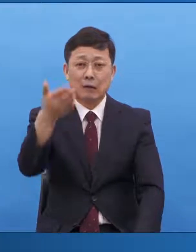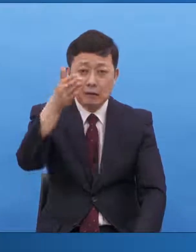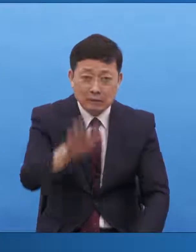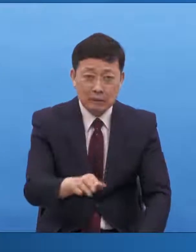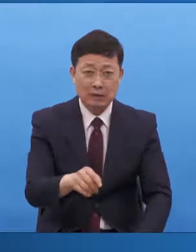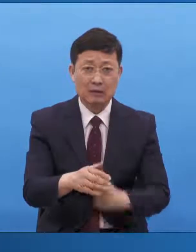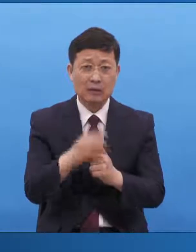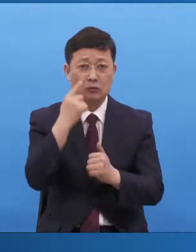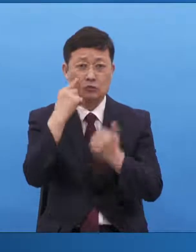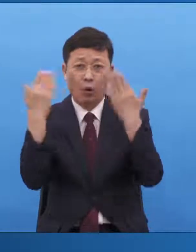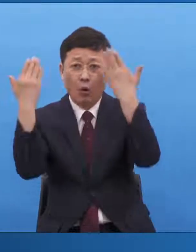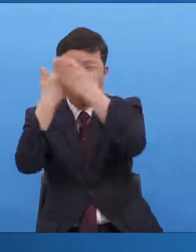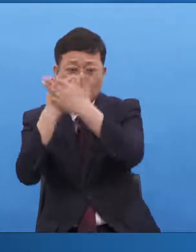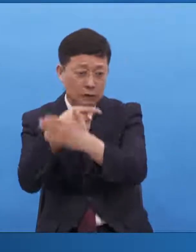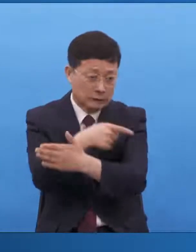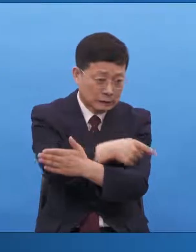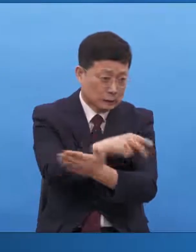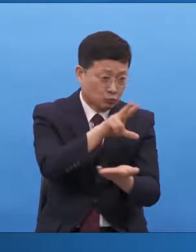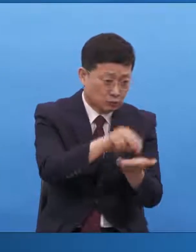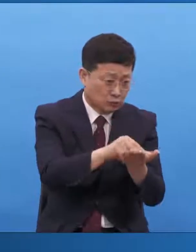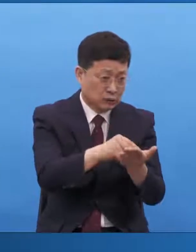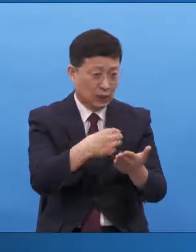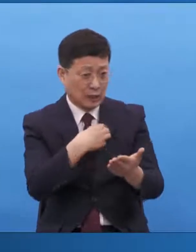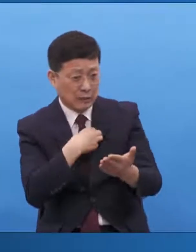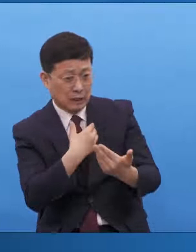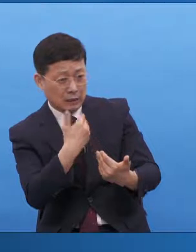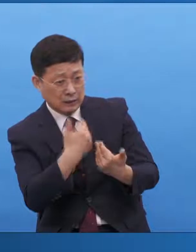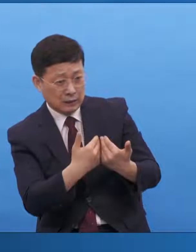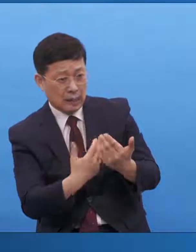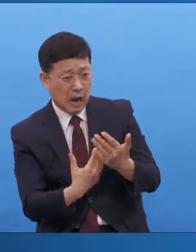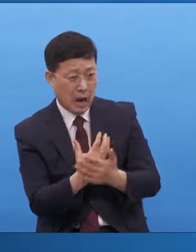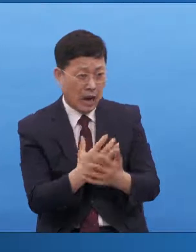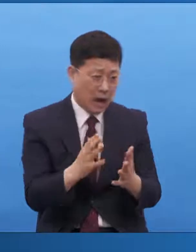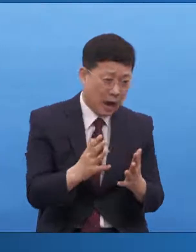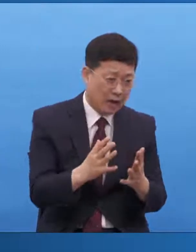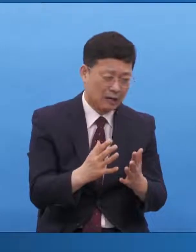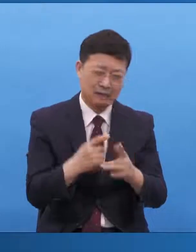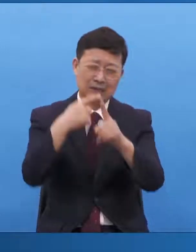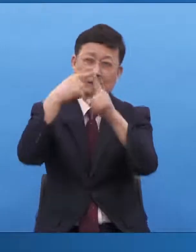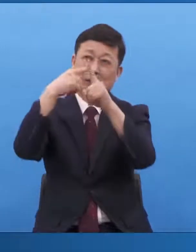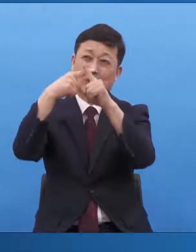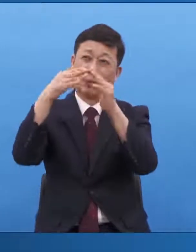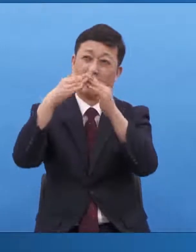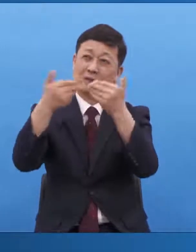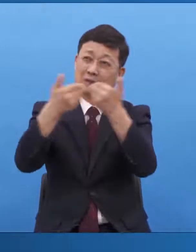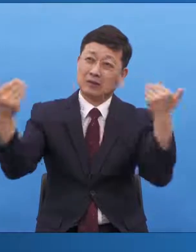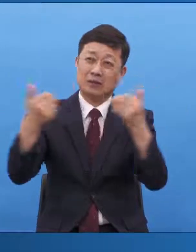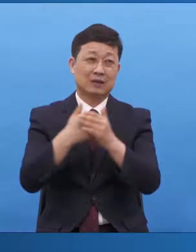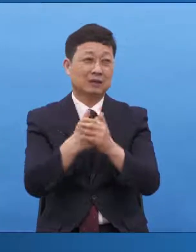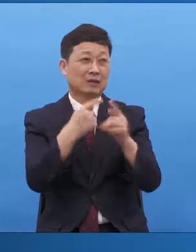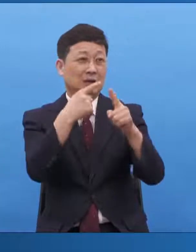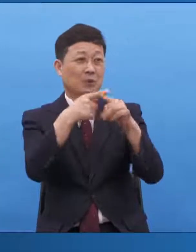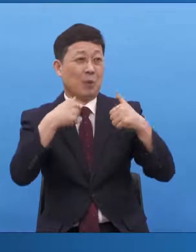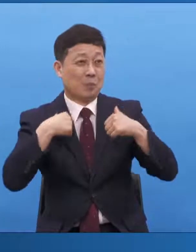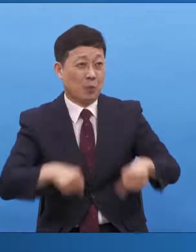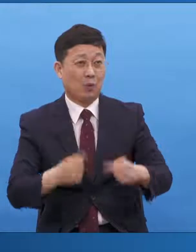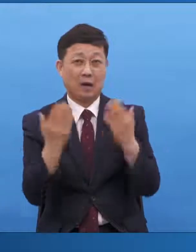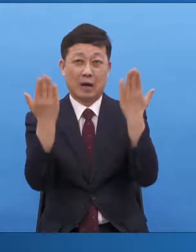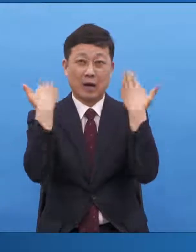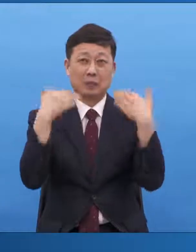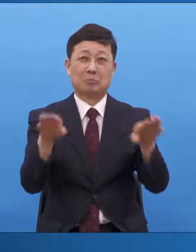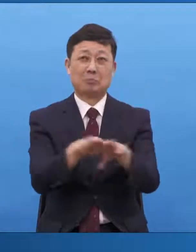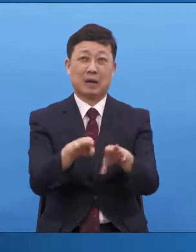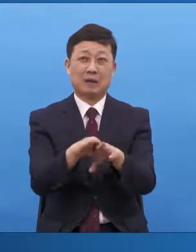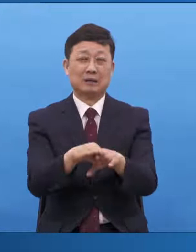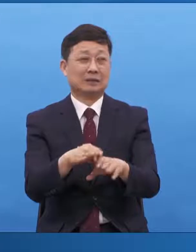나오니까 큰일 났다면서. But not having this, you think you're in trouble. 에이, 나 교회 떠나야 되겠다. Oh, I better leave this church. 아, 나 학교도 가기 싫어. Oh, I don't even want to go to